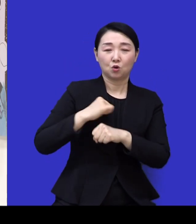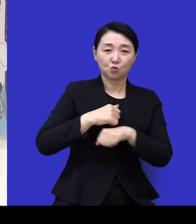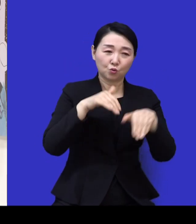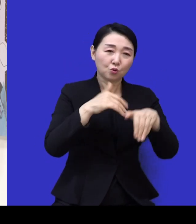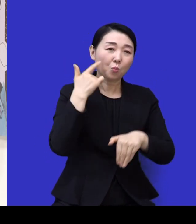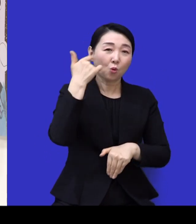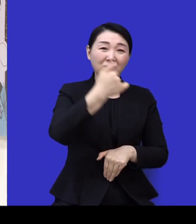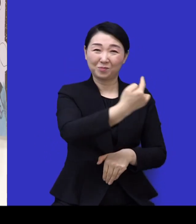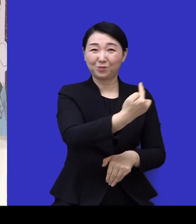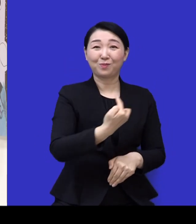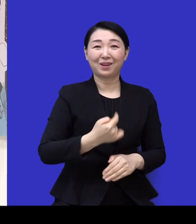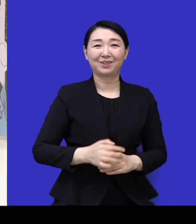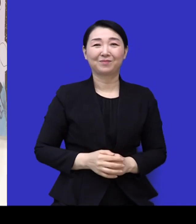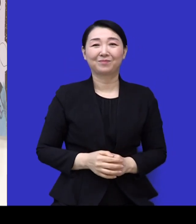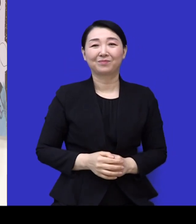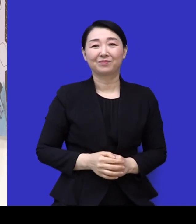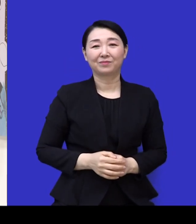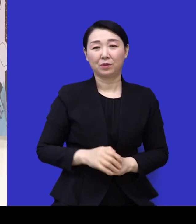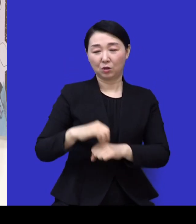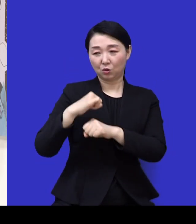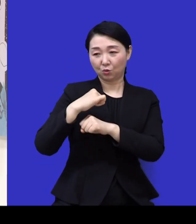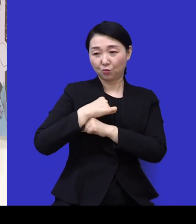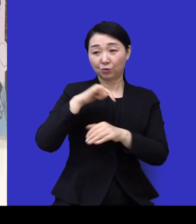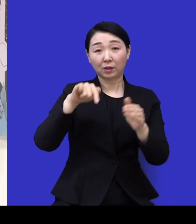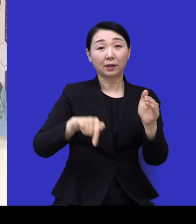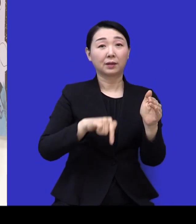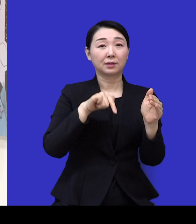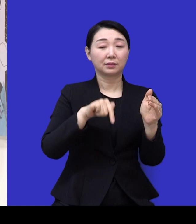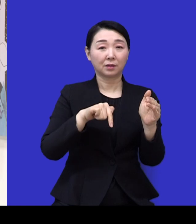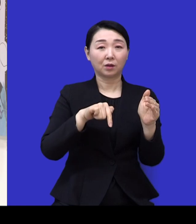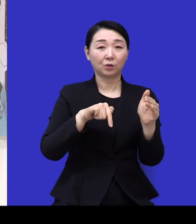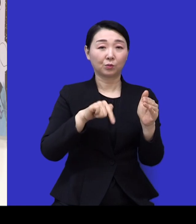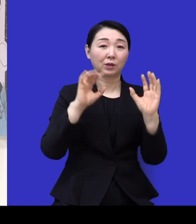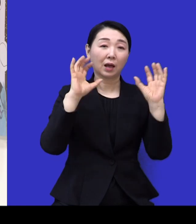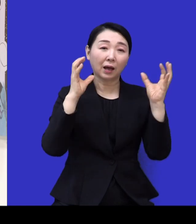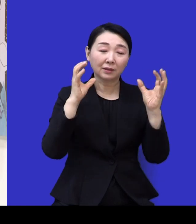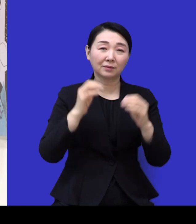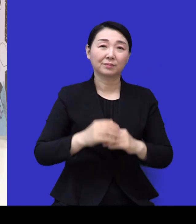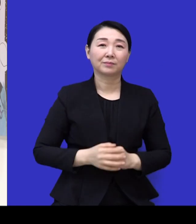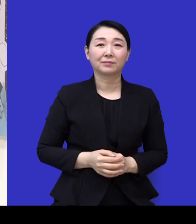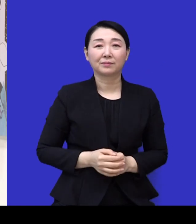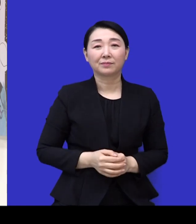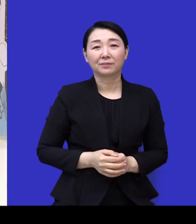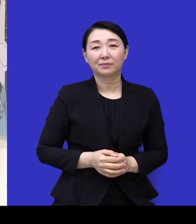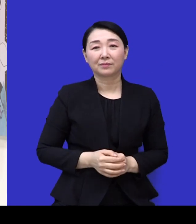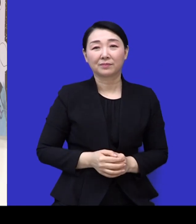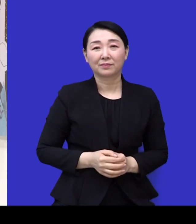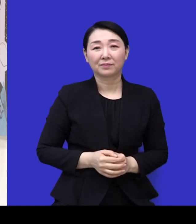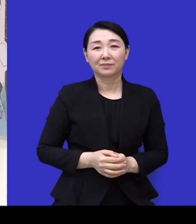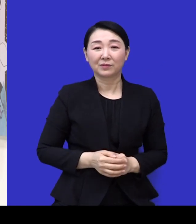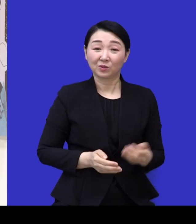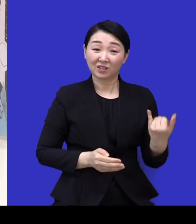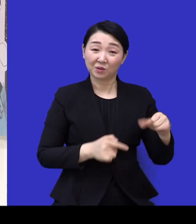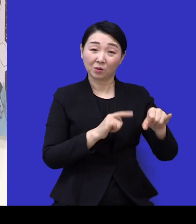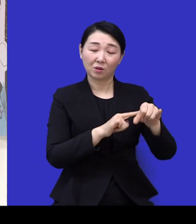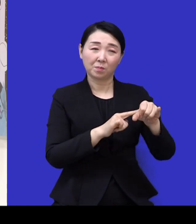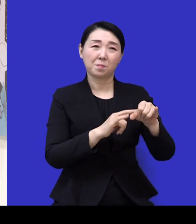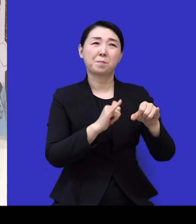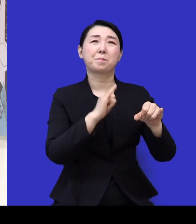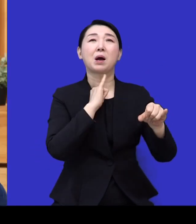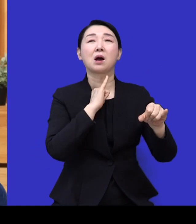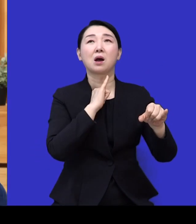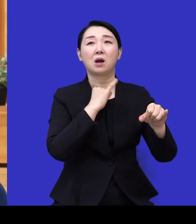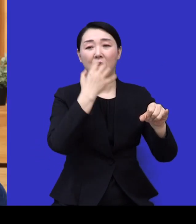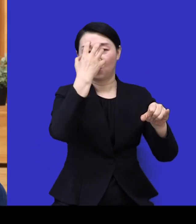목사님들이 찾아오셨는데 네. 군에서 그 우리 아이들이 네네. 정말 이렇게 자살하고